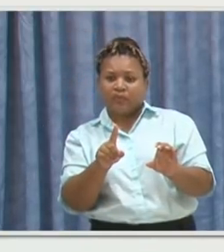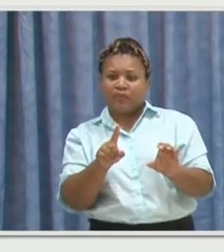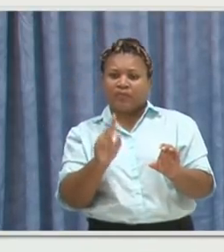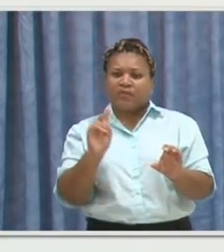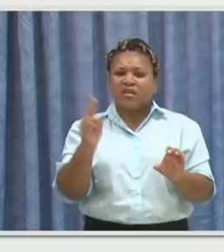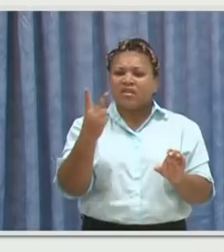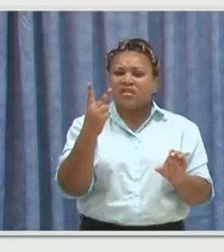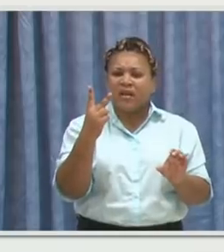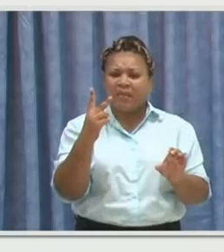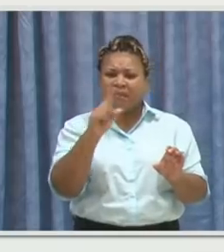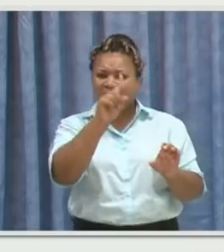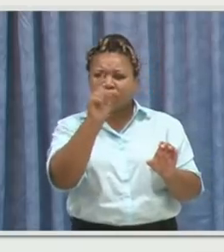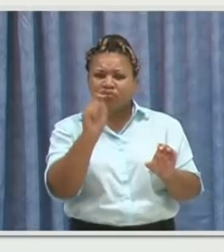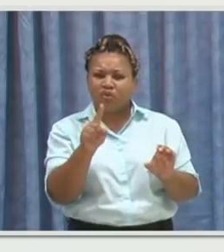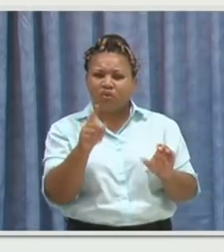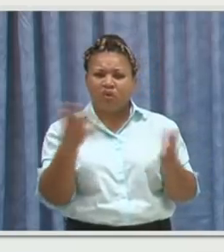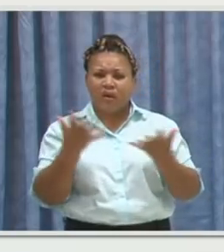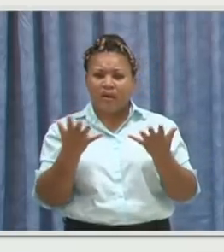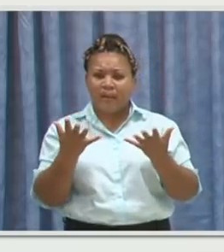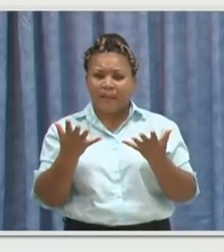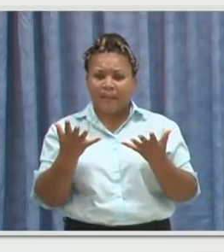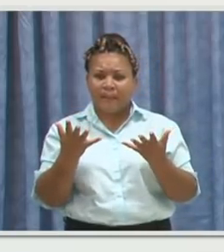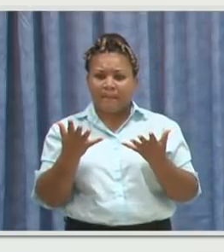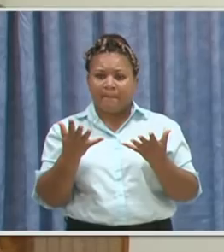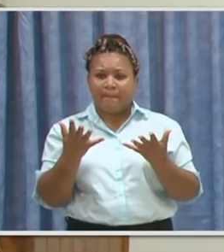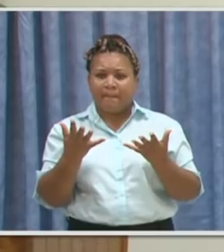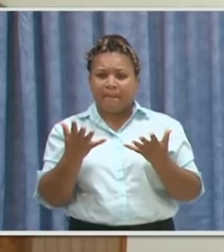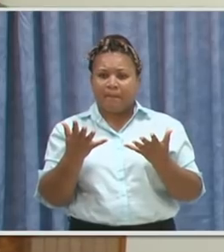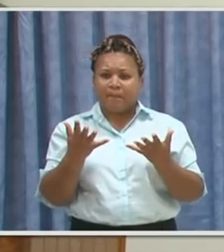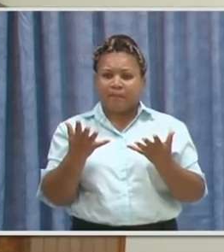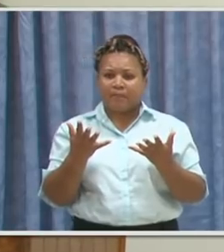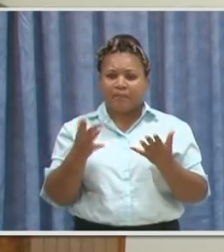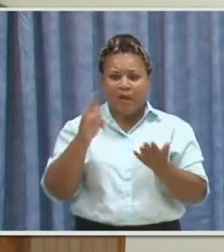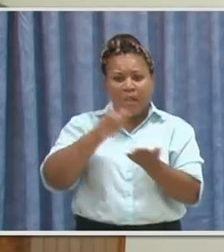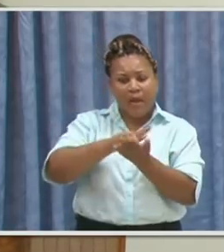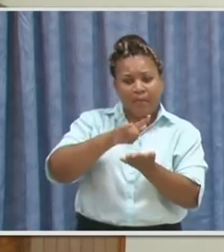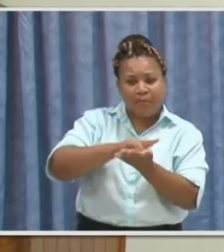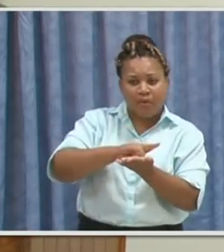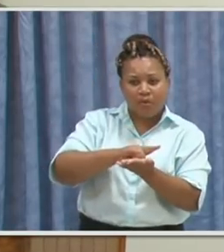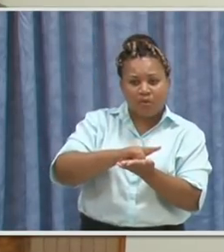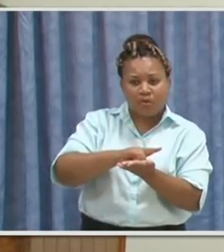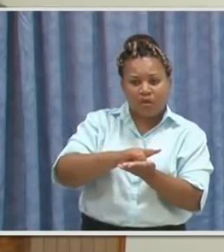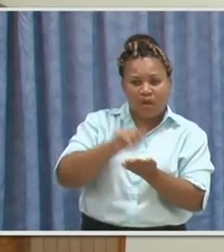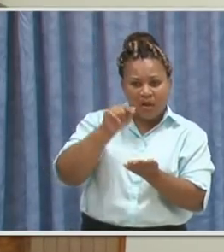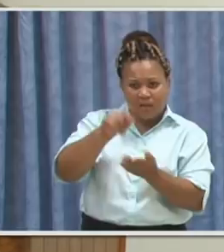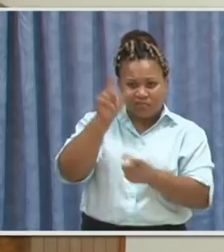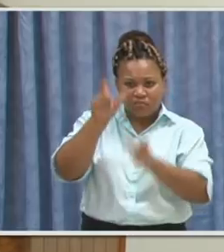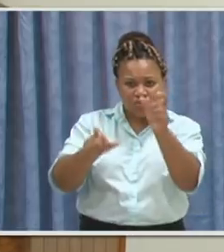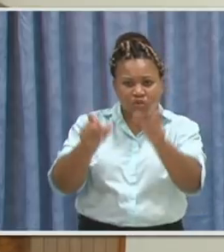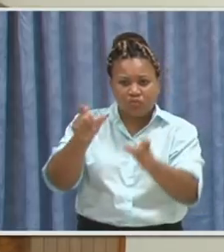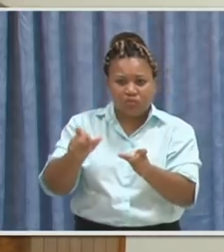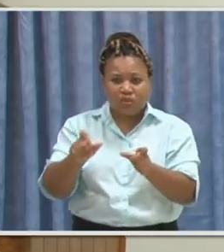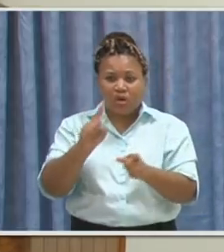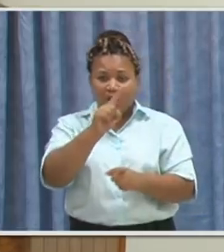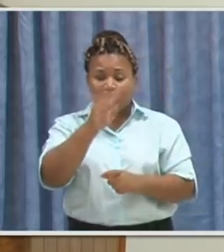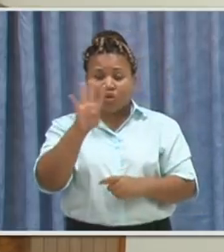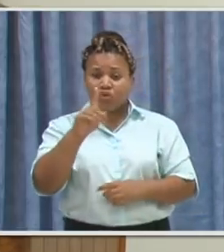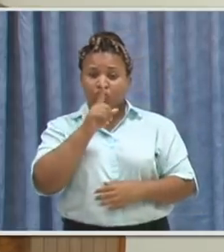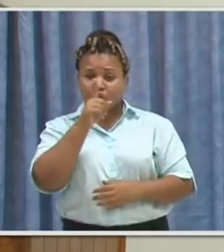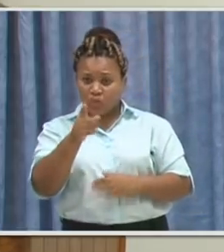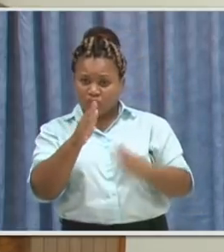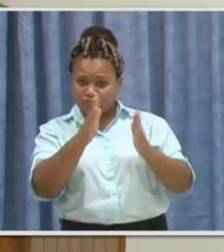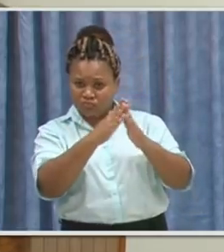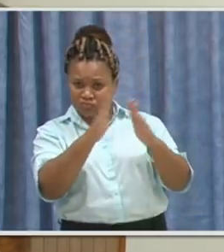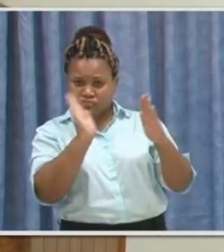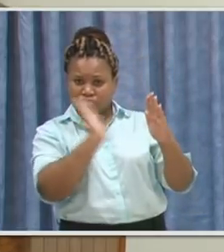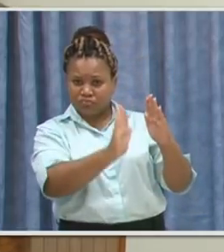près 10 patients qui ont des sasés et pareil pour tourner. Là, en ce moment, il y a plus